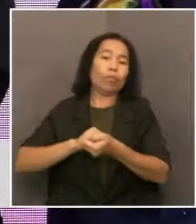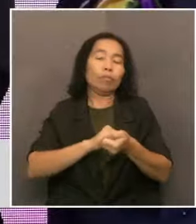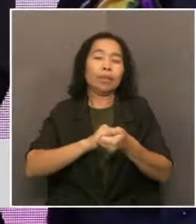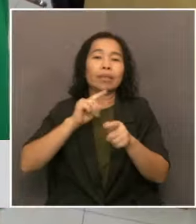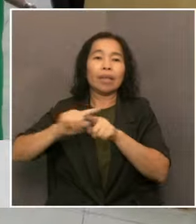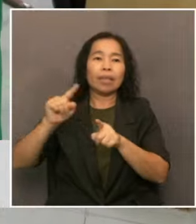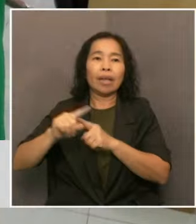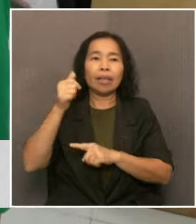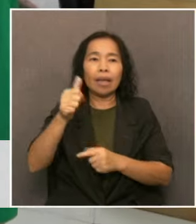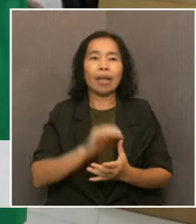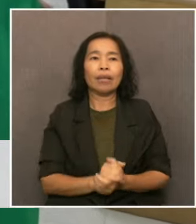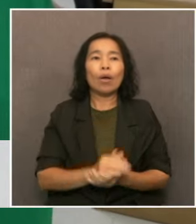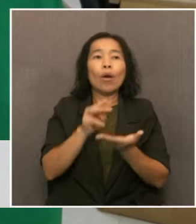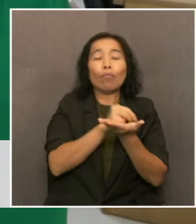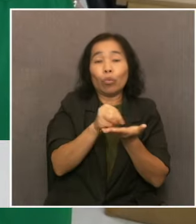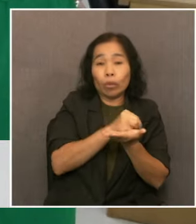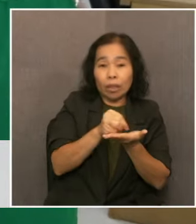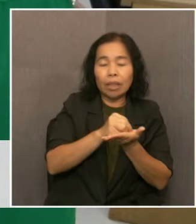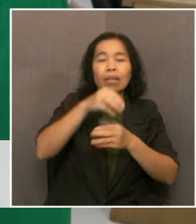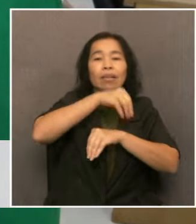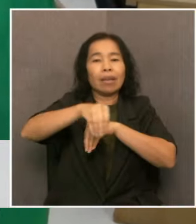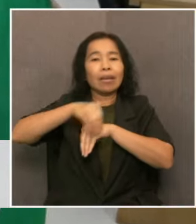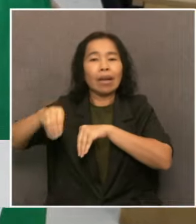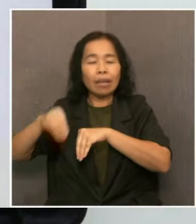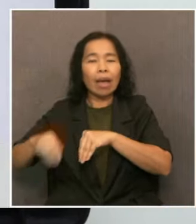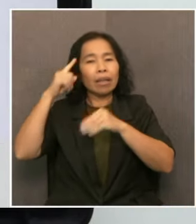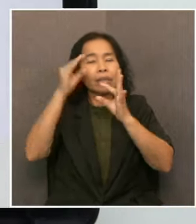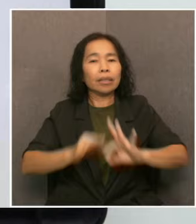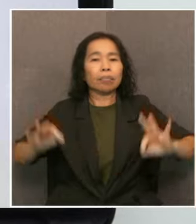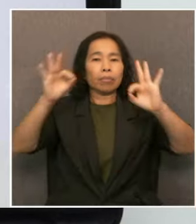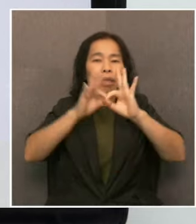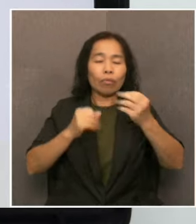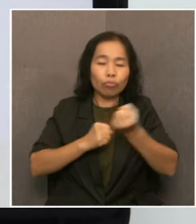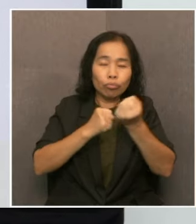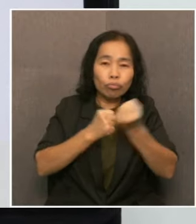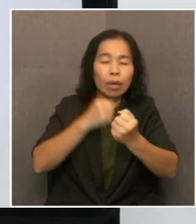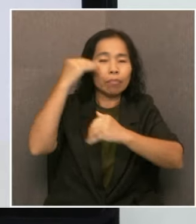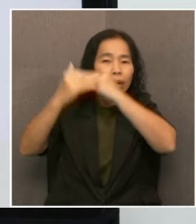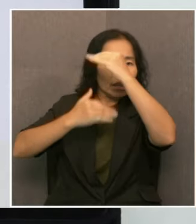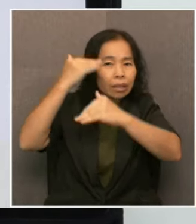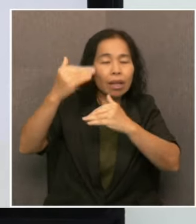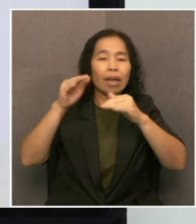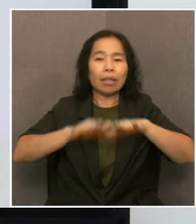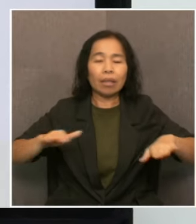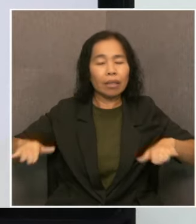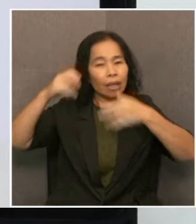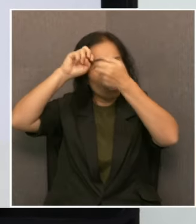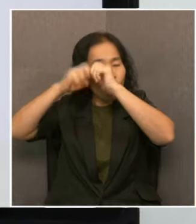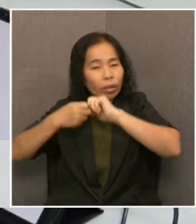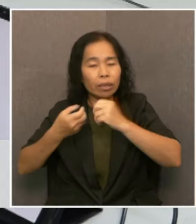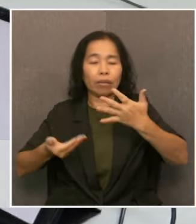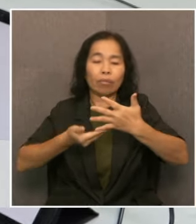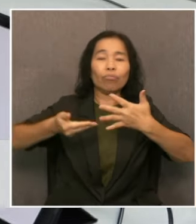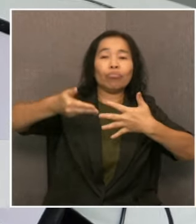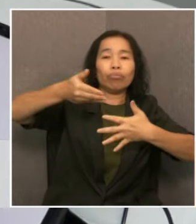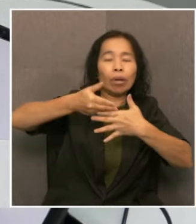ส่นซึงมูละนิทีและพากีเกรอข่ายให้ความสำคัญในการขับเคลอนงานพัฒนาและยกระดับคณภาพชีวตบคคลอร์ทิสติ